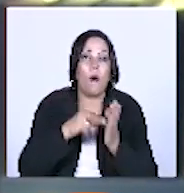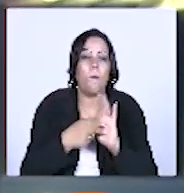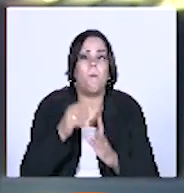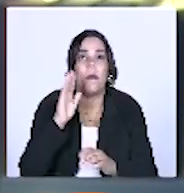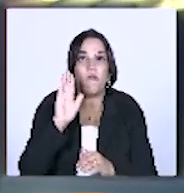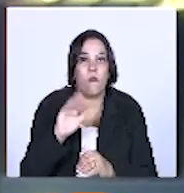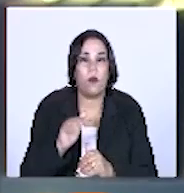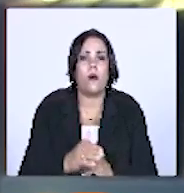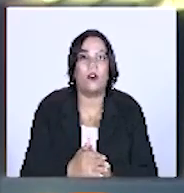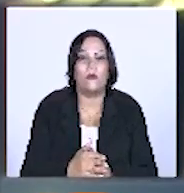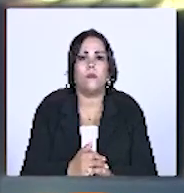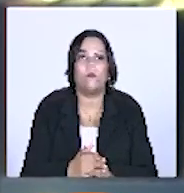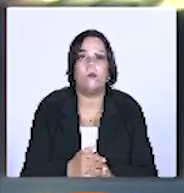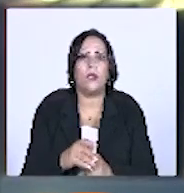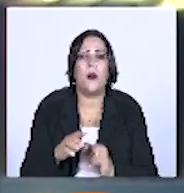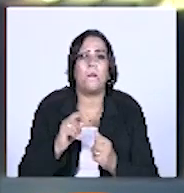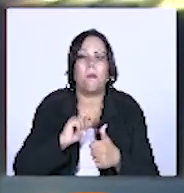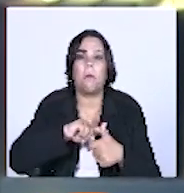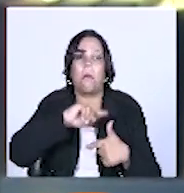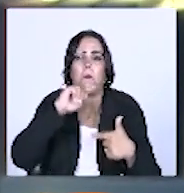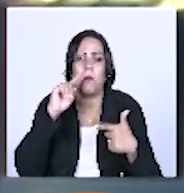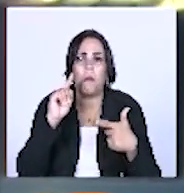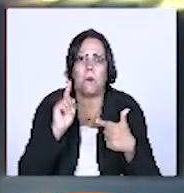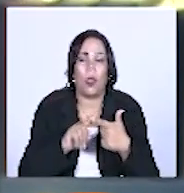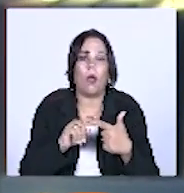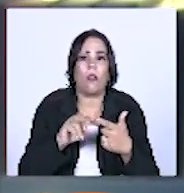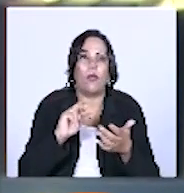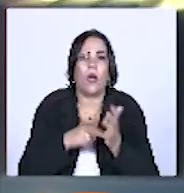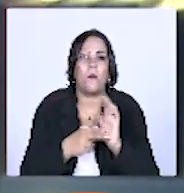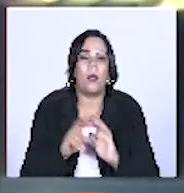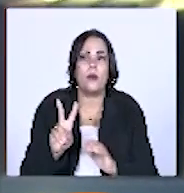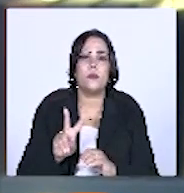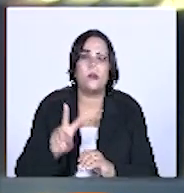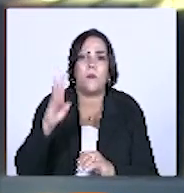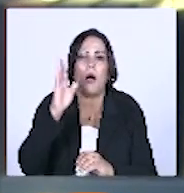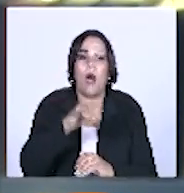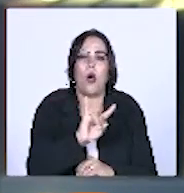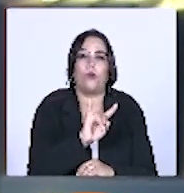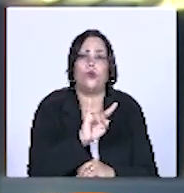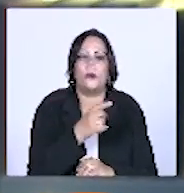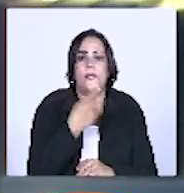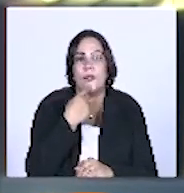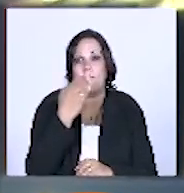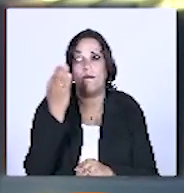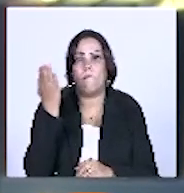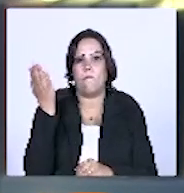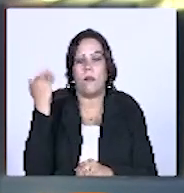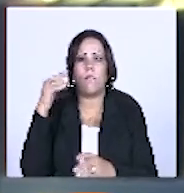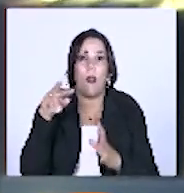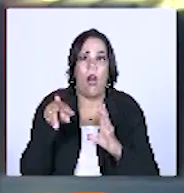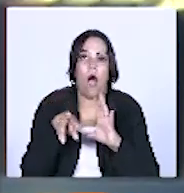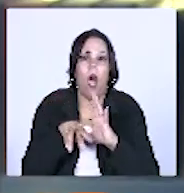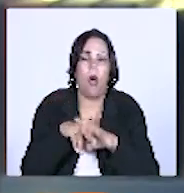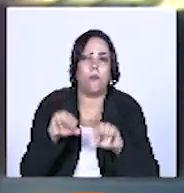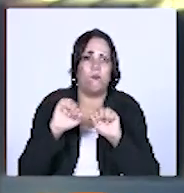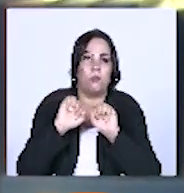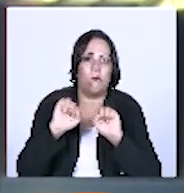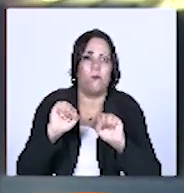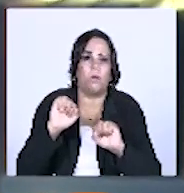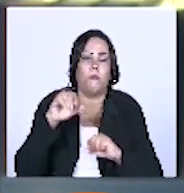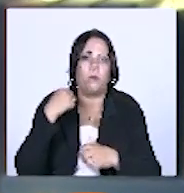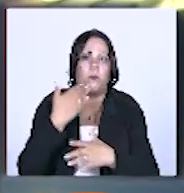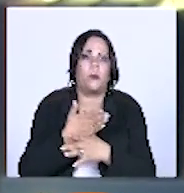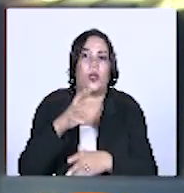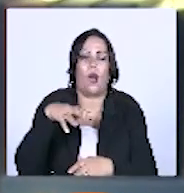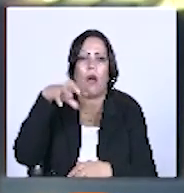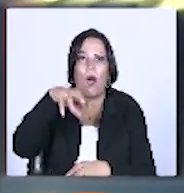كان اللي اعقب احداث 7 اكتوبر او انتفاضه الاقصى وما